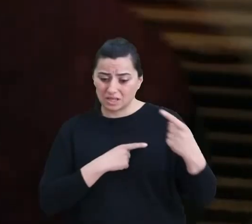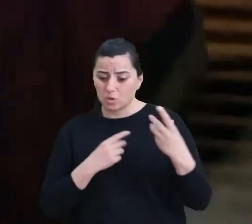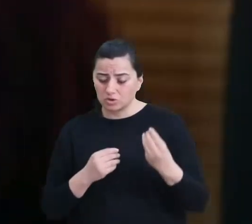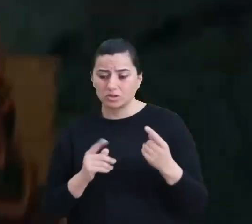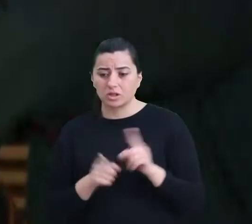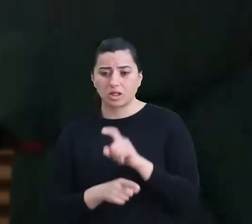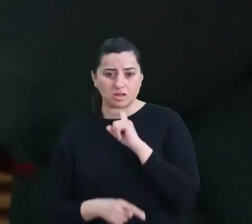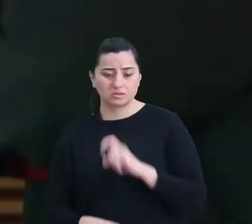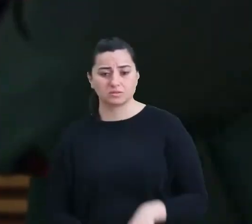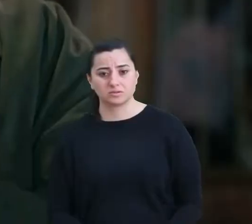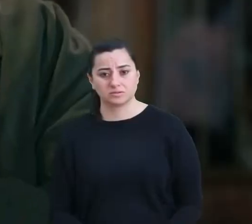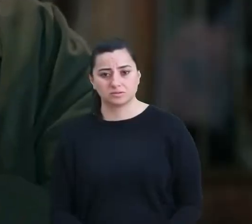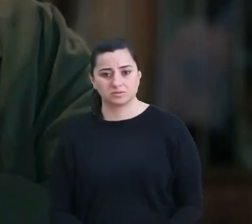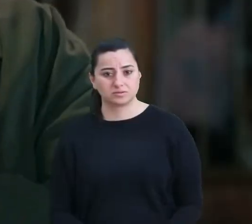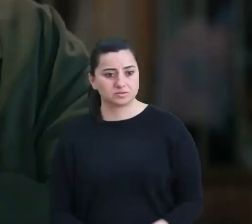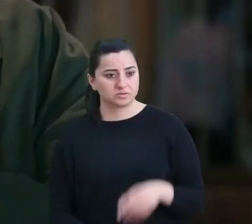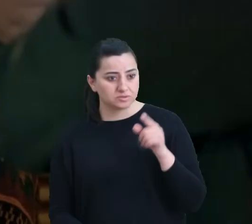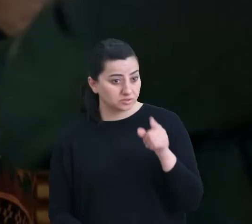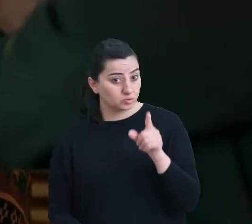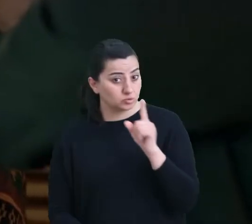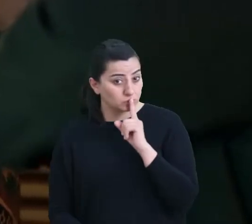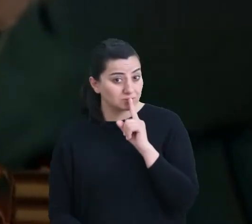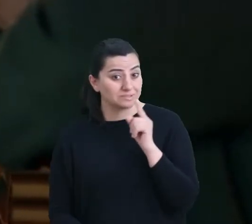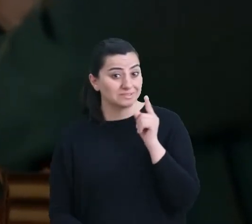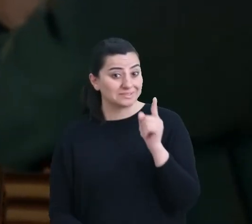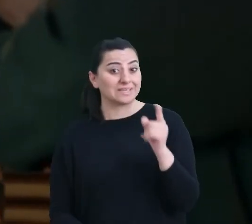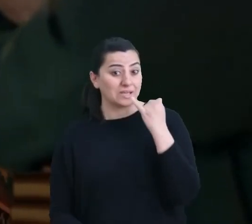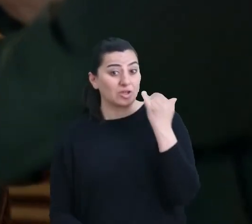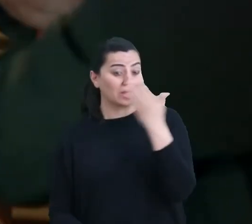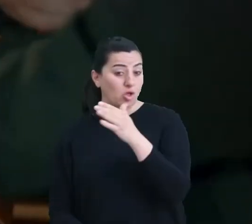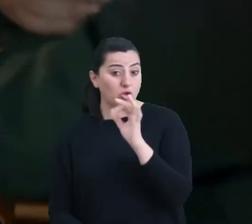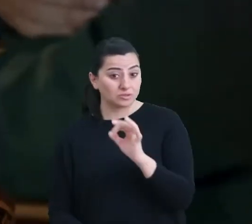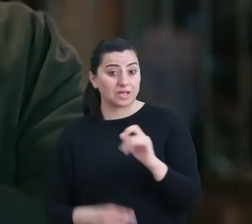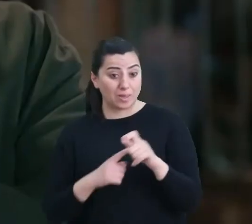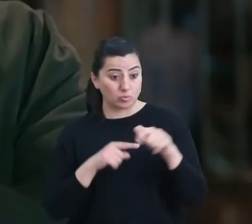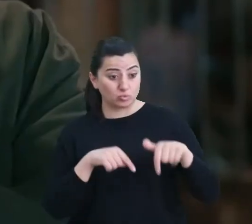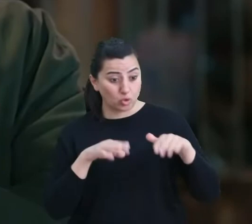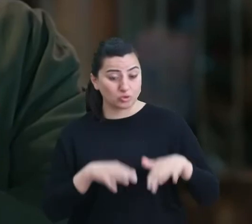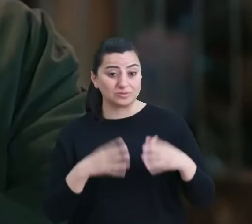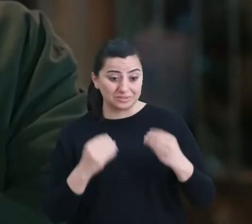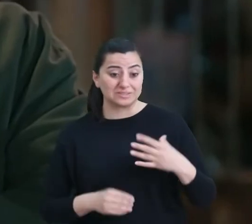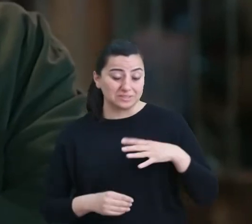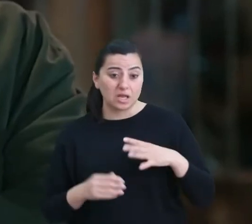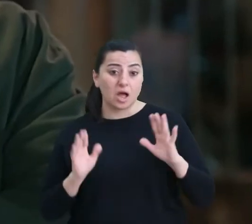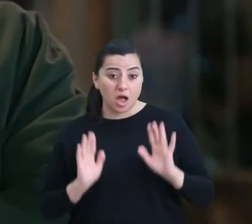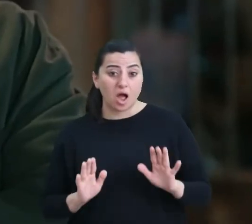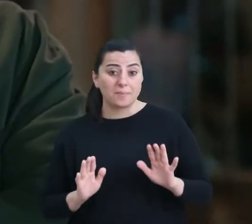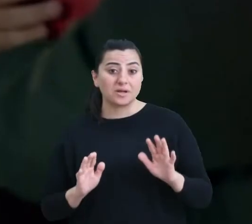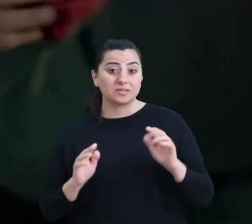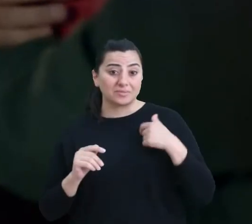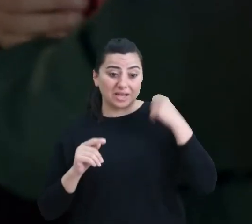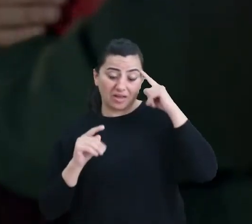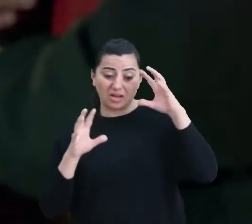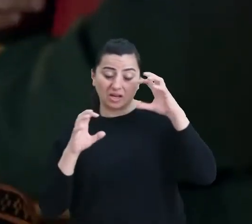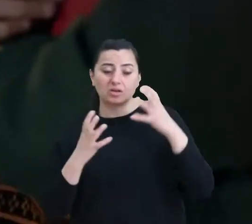oldu? Ağzını öpeyim Cemil. Sen telefona gideceydin, Emin vurdu. Dedi keşke öyle yapsaydık. Böyle şu an benim